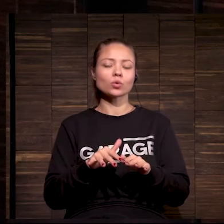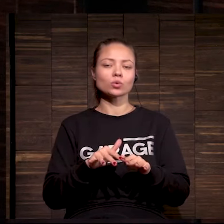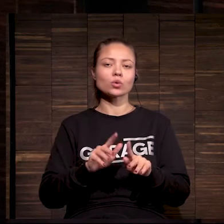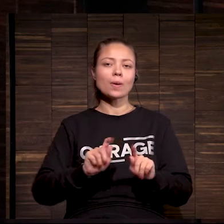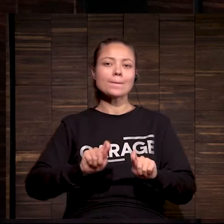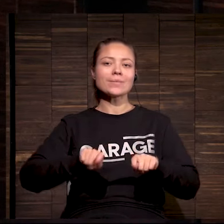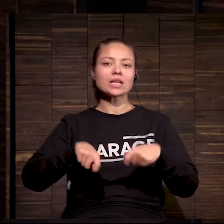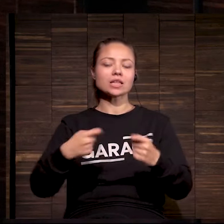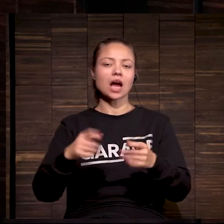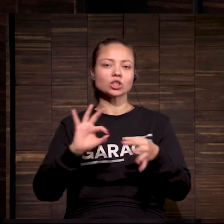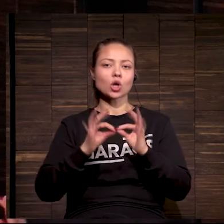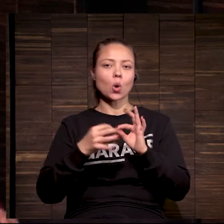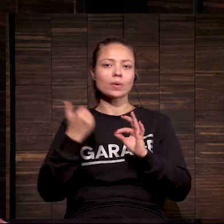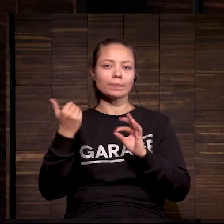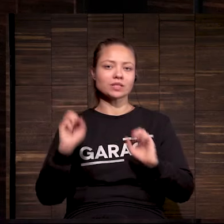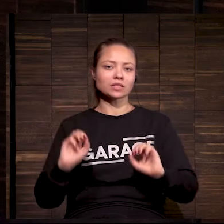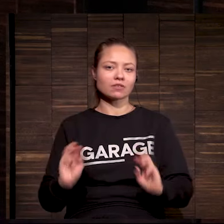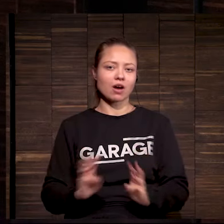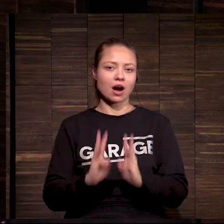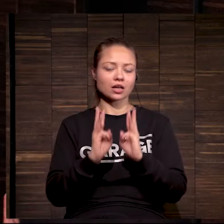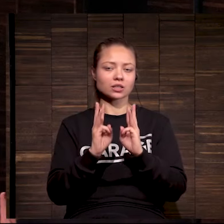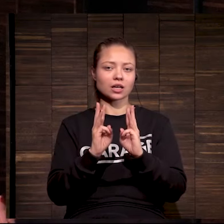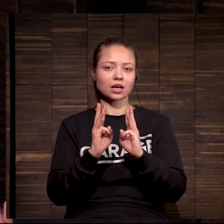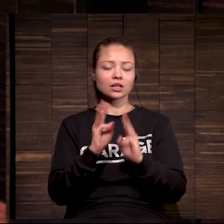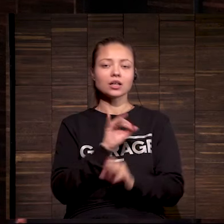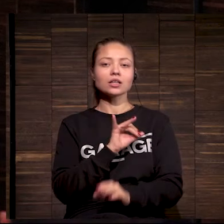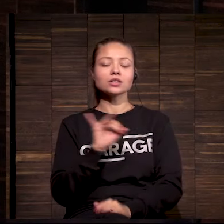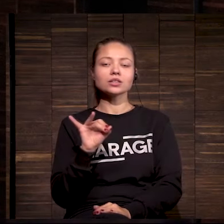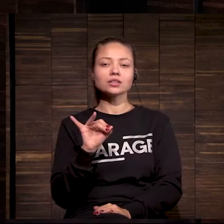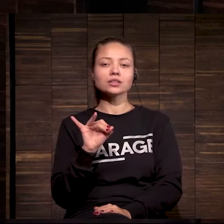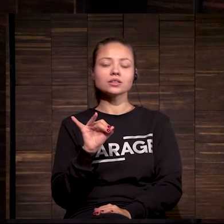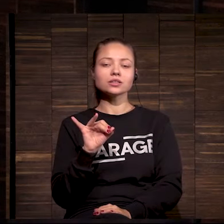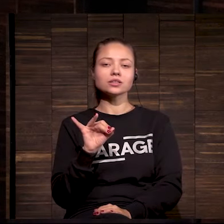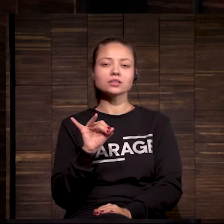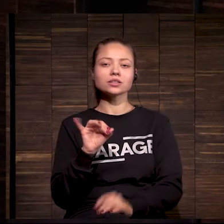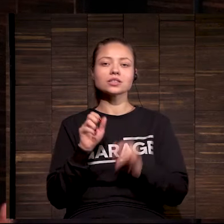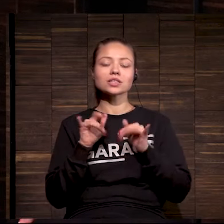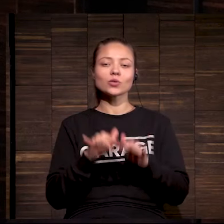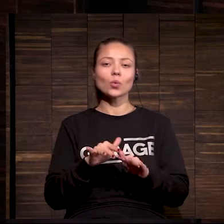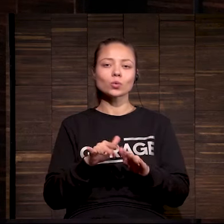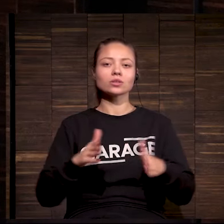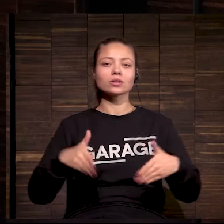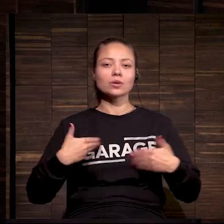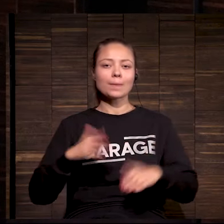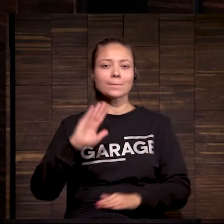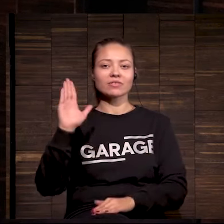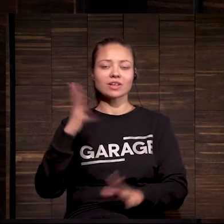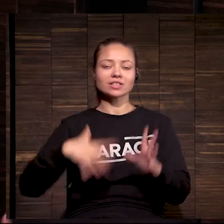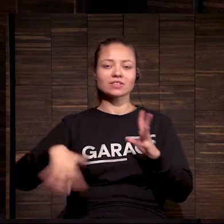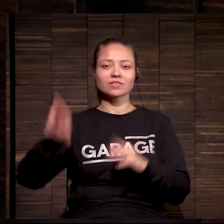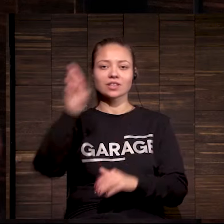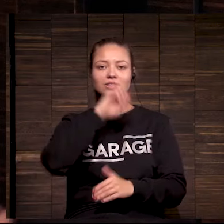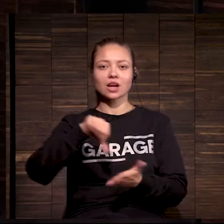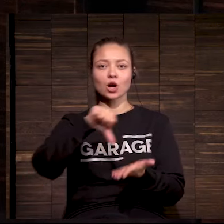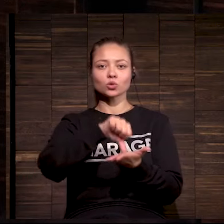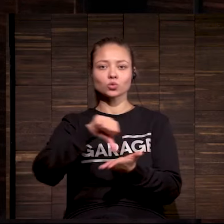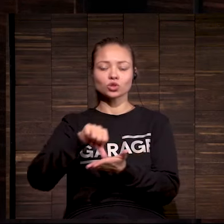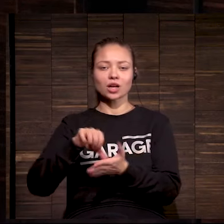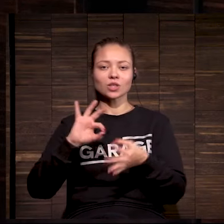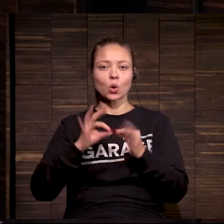олимпийского огня и церемонию приветствия всех стран-участниц олимпийских